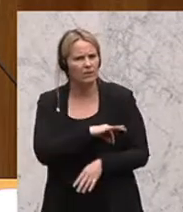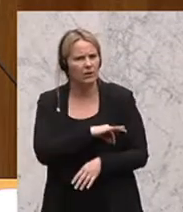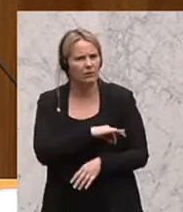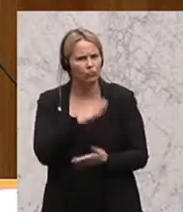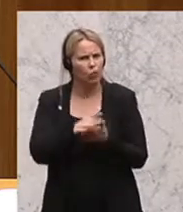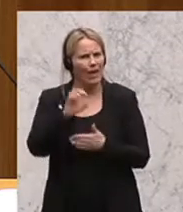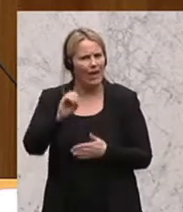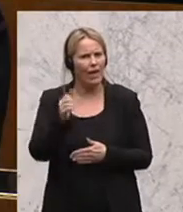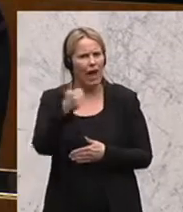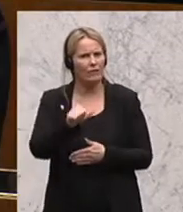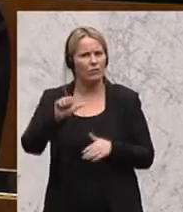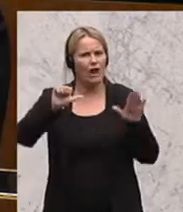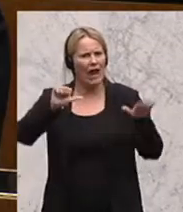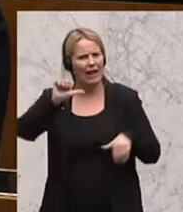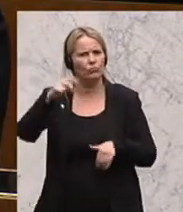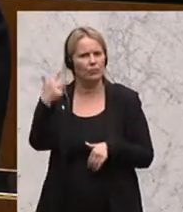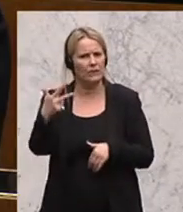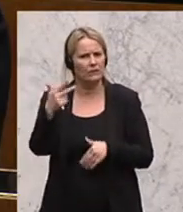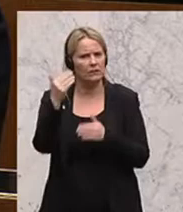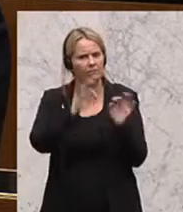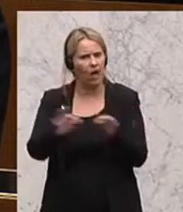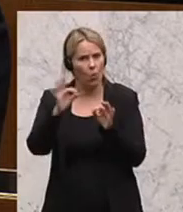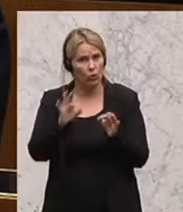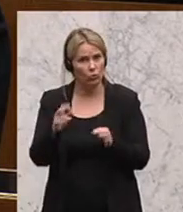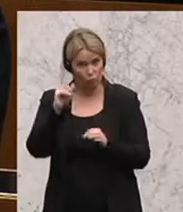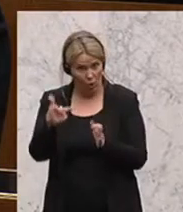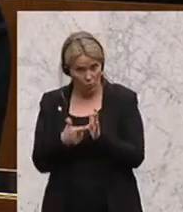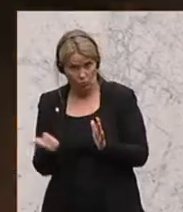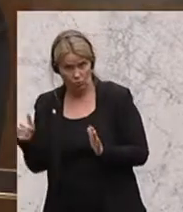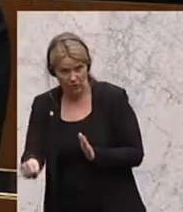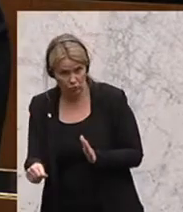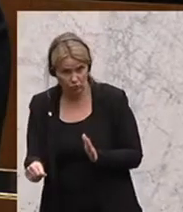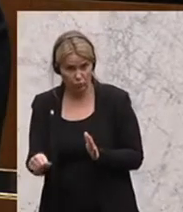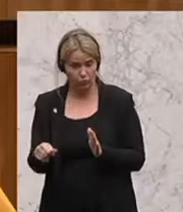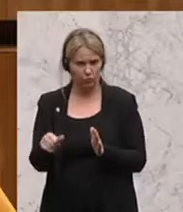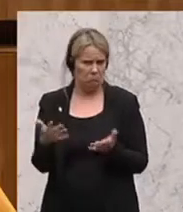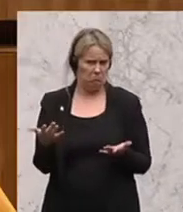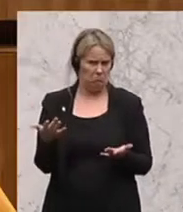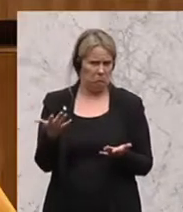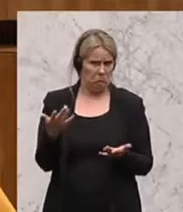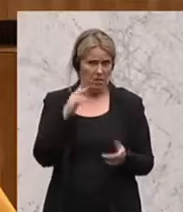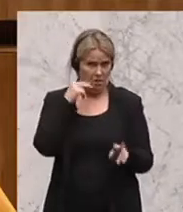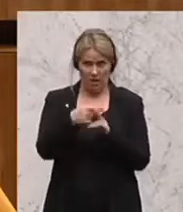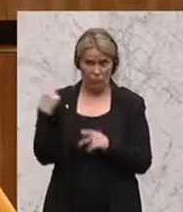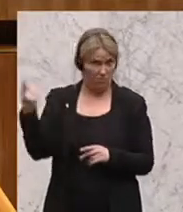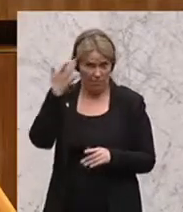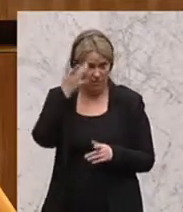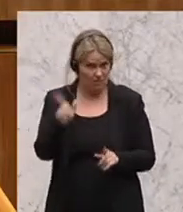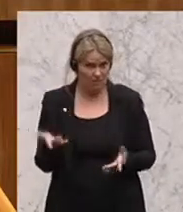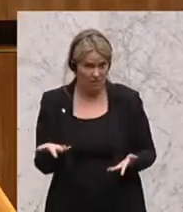die E-131-Verordnung. Wollen wir jetzt noch einmal nachrüsten wollen mit der Insika? Ich glaube, die Antwort kann sie selber nicht